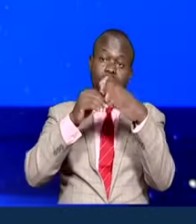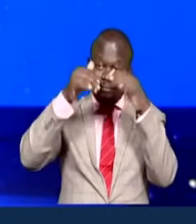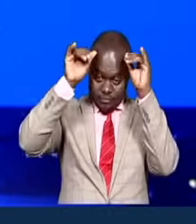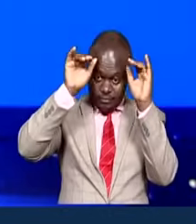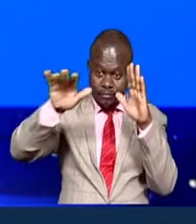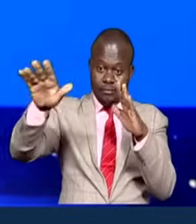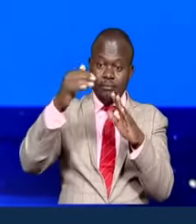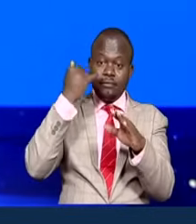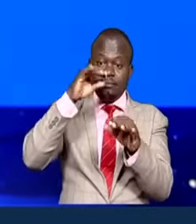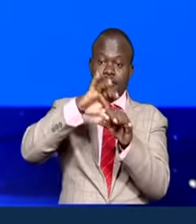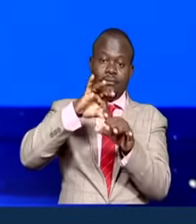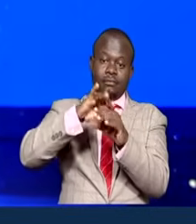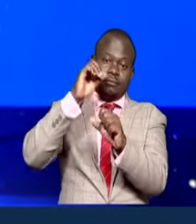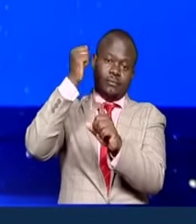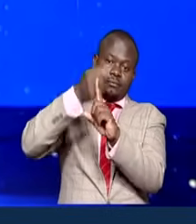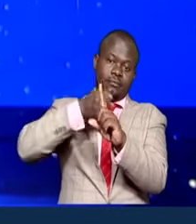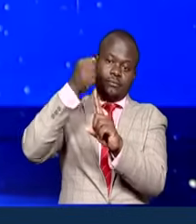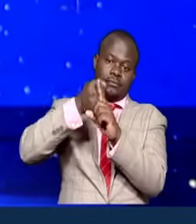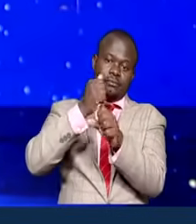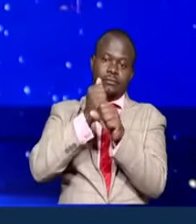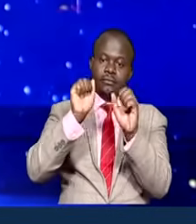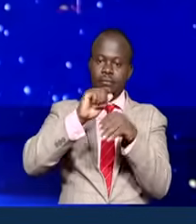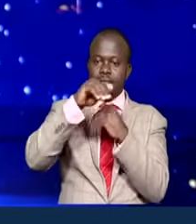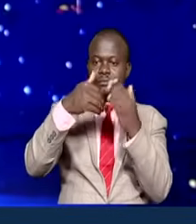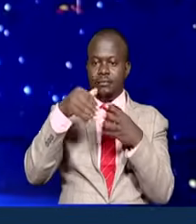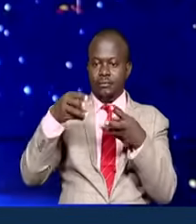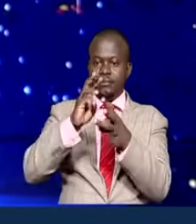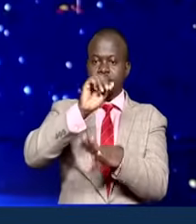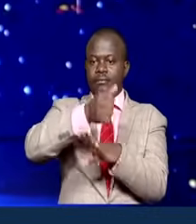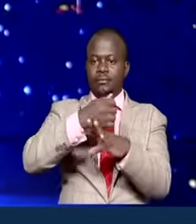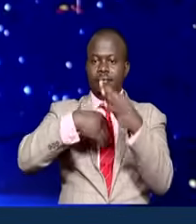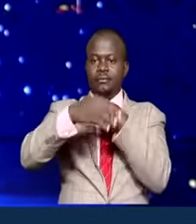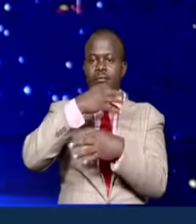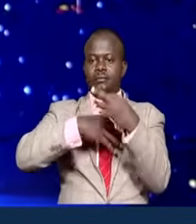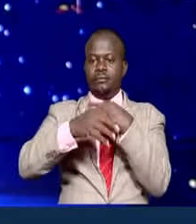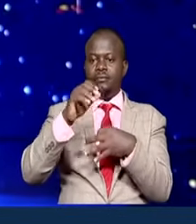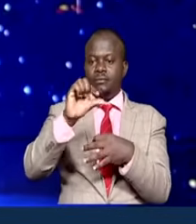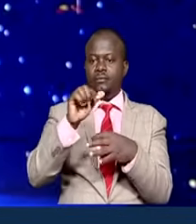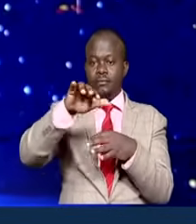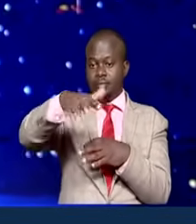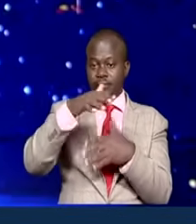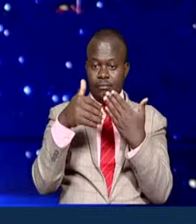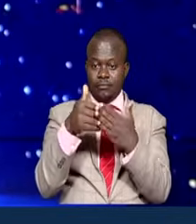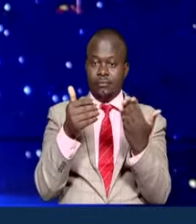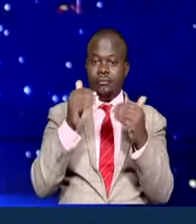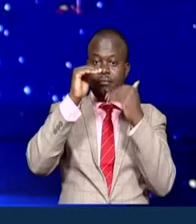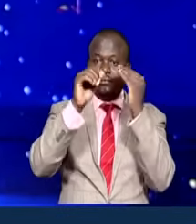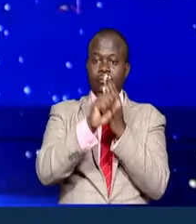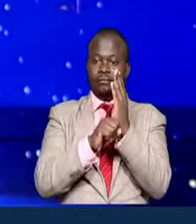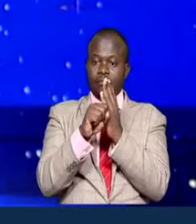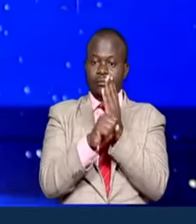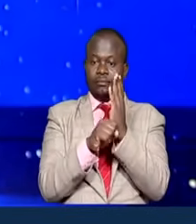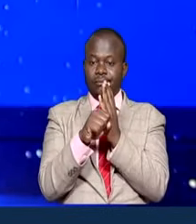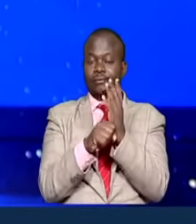azakora ubuvugizi hagakorwa ibishoboka byose ku buryo hajyaho inganda nto ziciriritse ziri ku rwego rw'umurenge